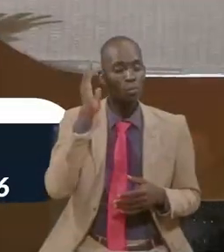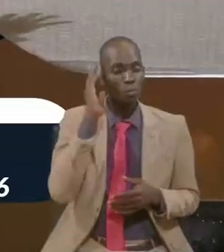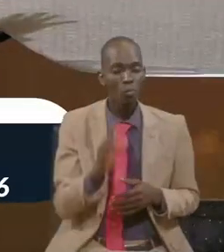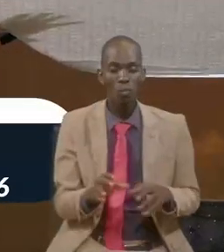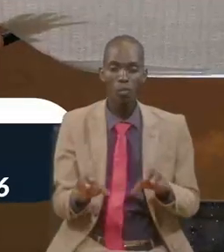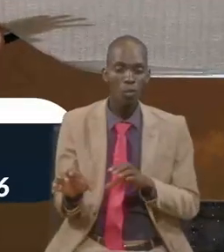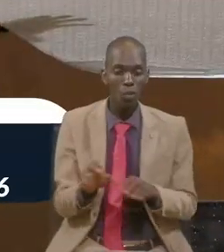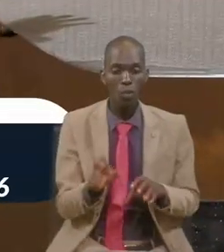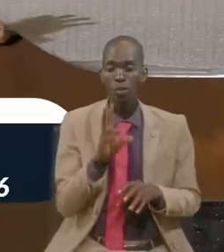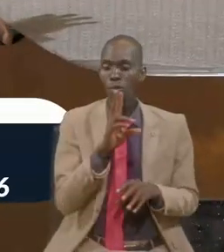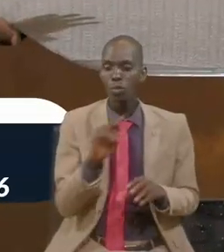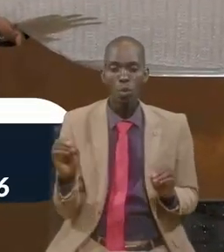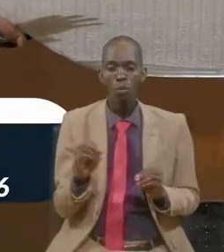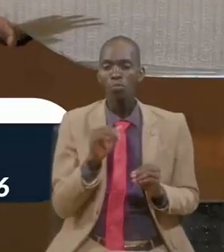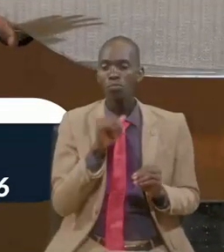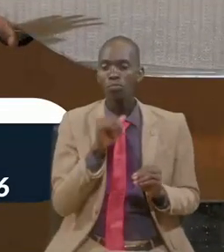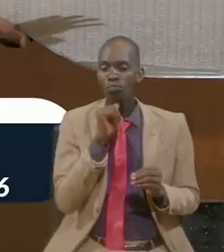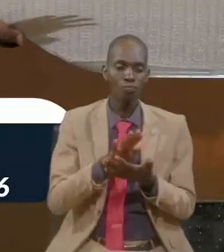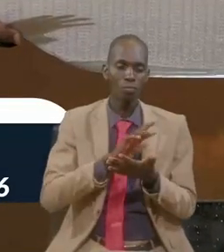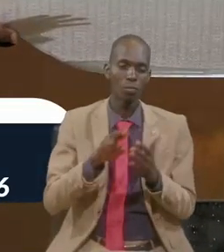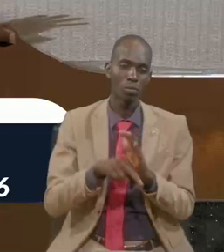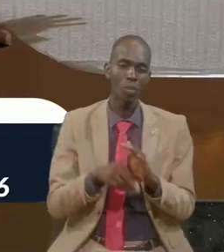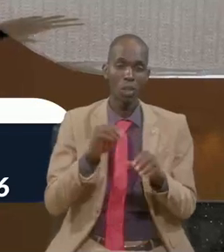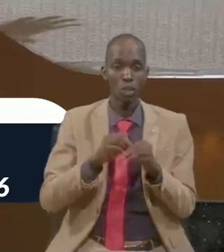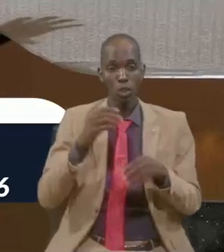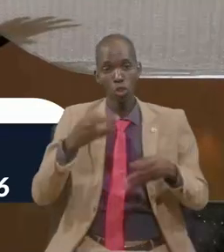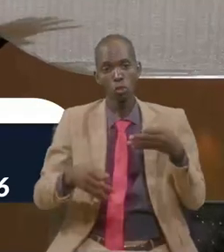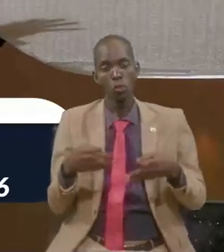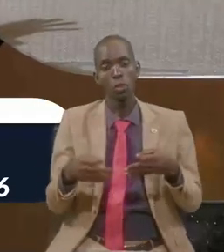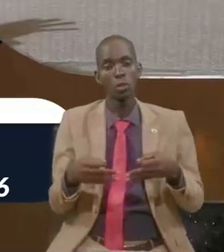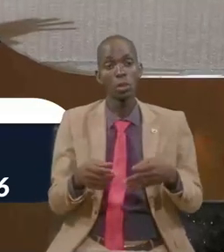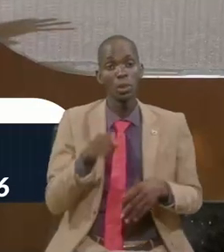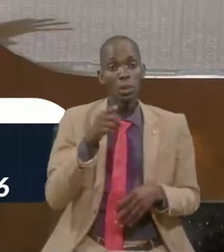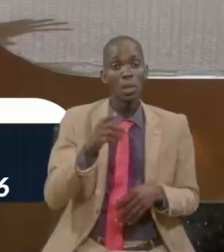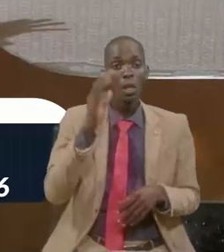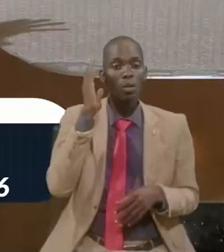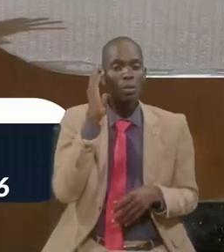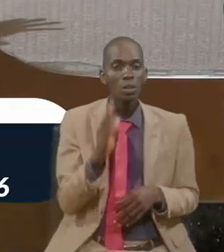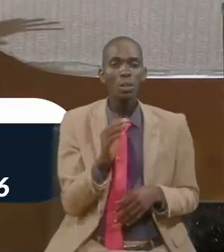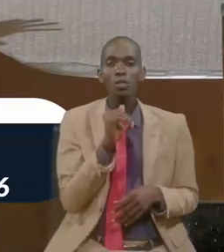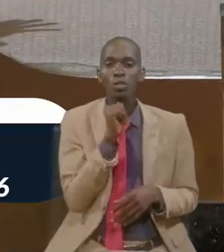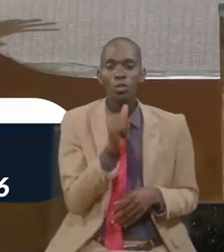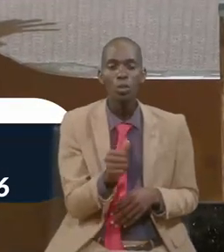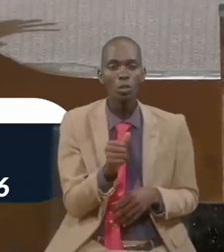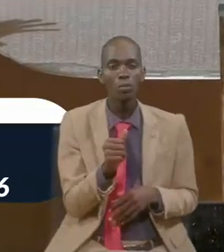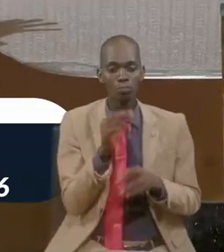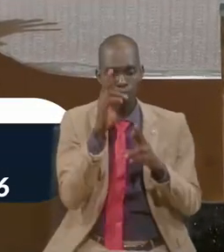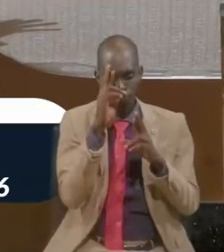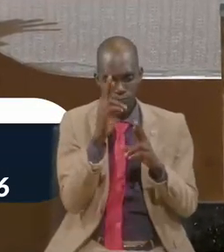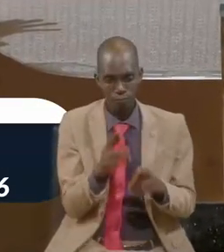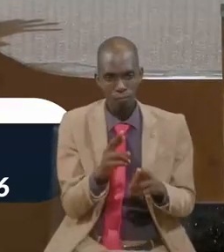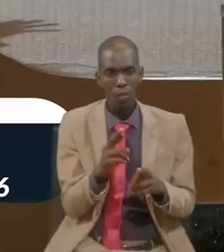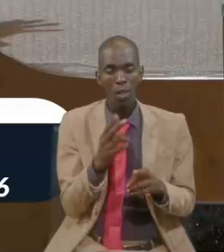verset 15. Tu ne commettras point d'iniquité dans tes jugements. Tu n'auras